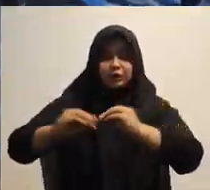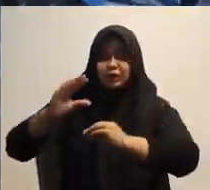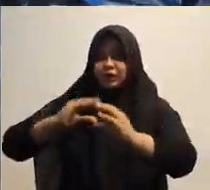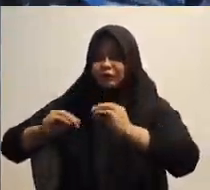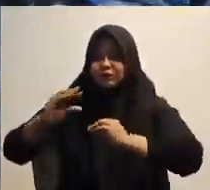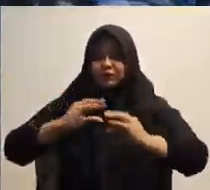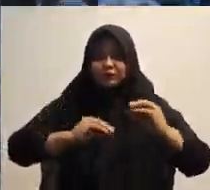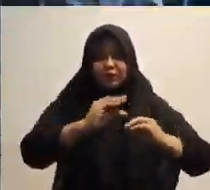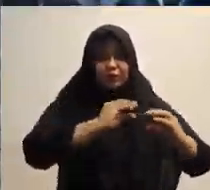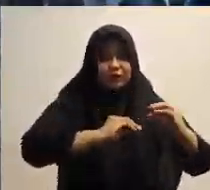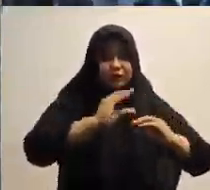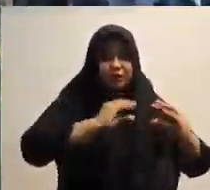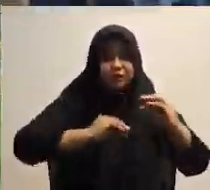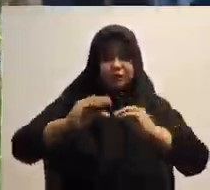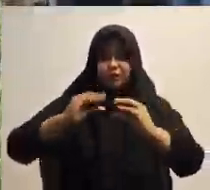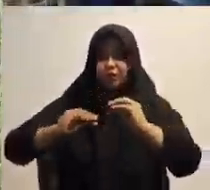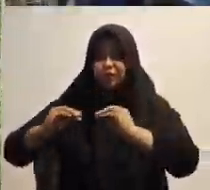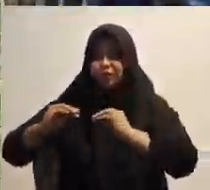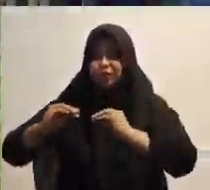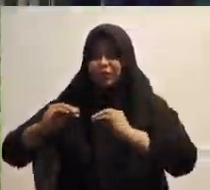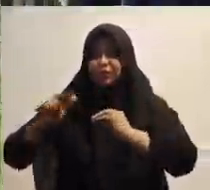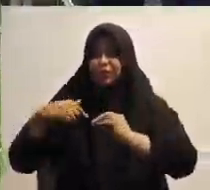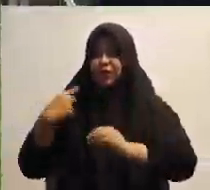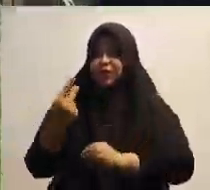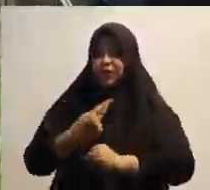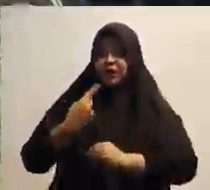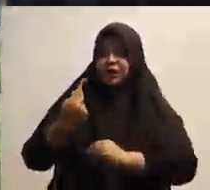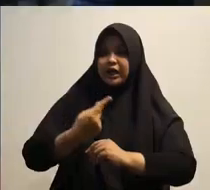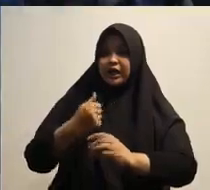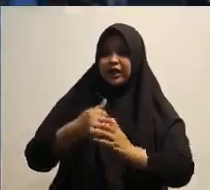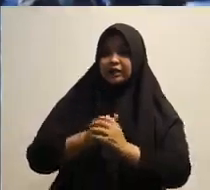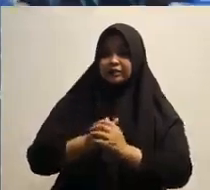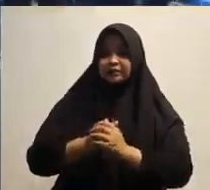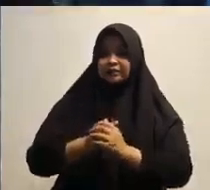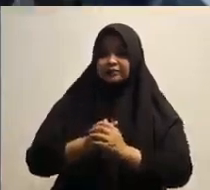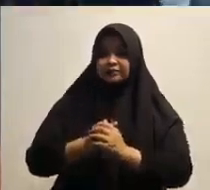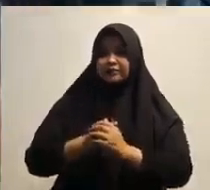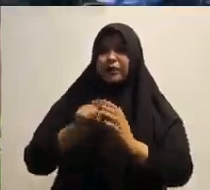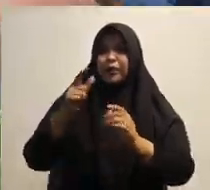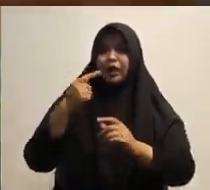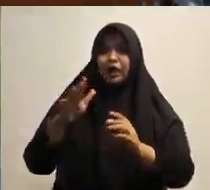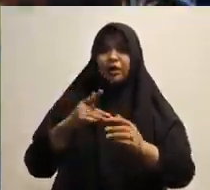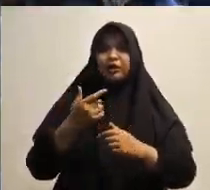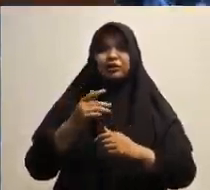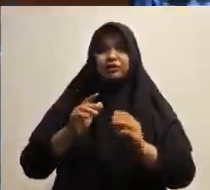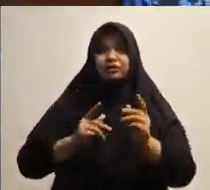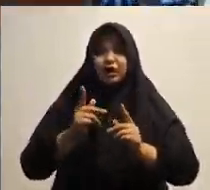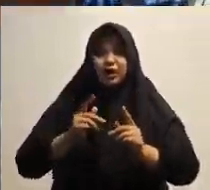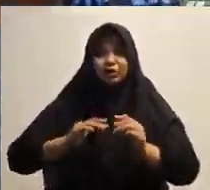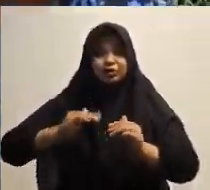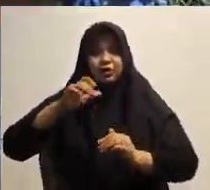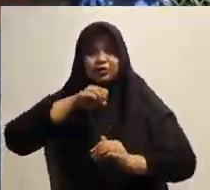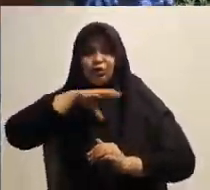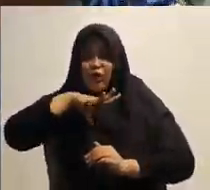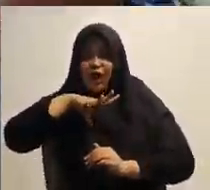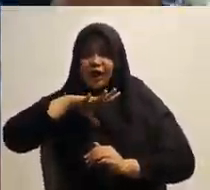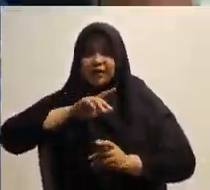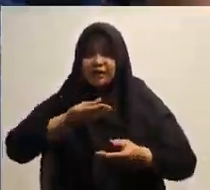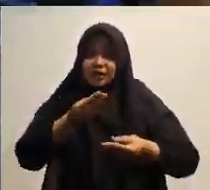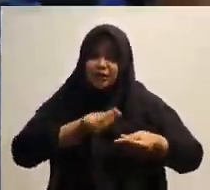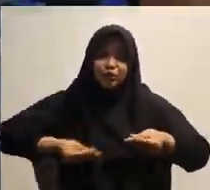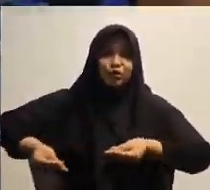istilahnya memudahkan kambing, jadi kita merintis lagi, kalau sudah tua kita tukar dengan yang lebih muda lagi.